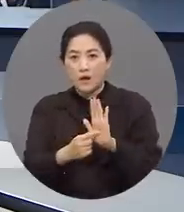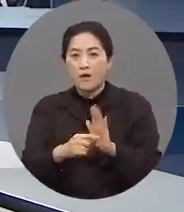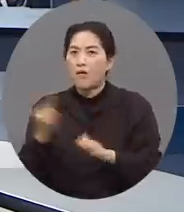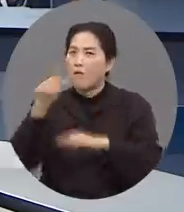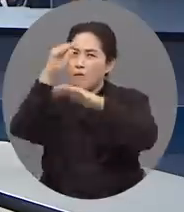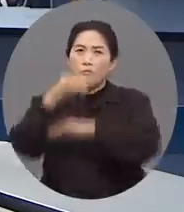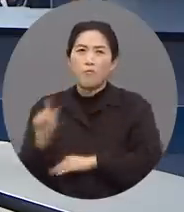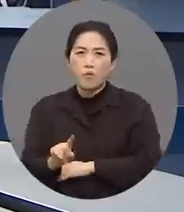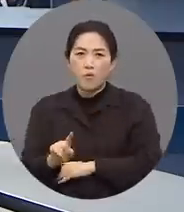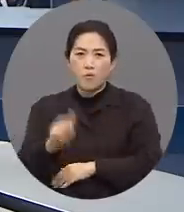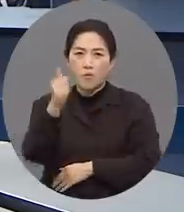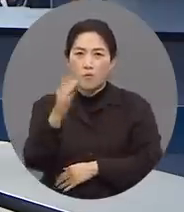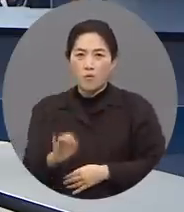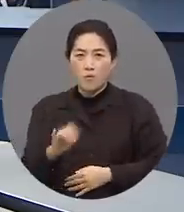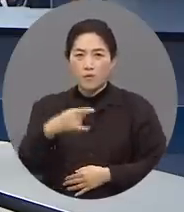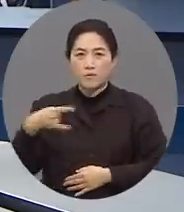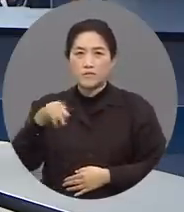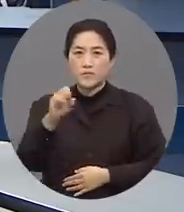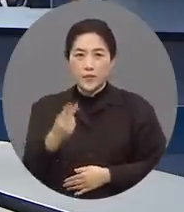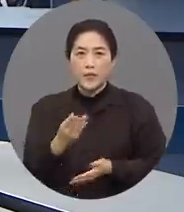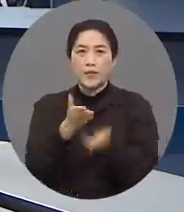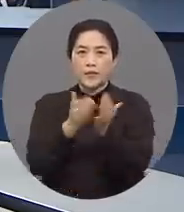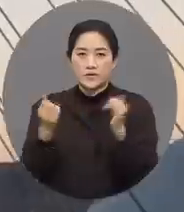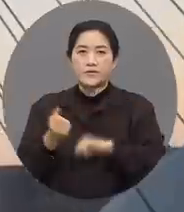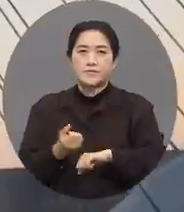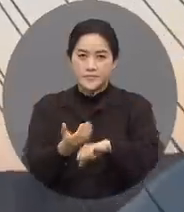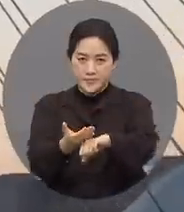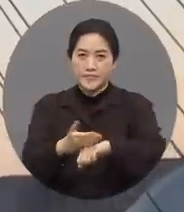먼저 홍의표 기자가 보도합니다.